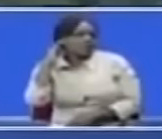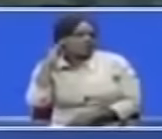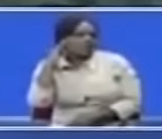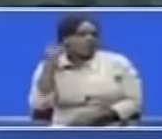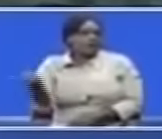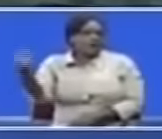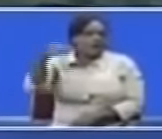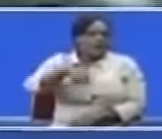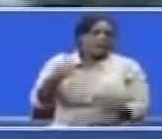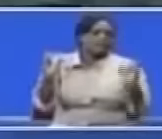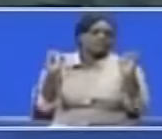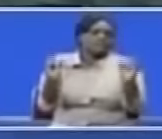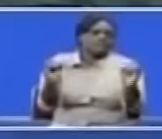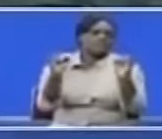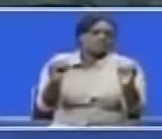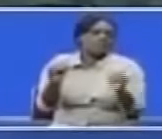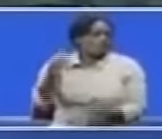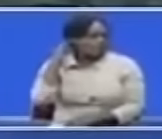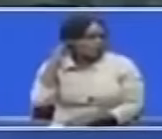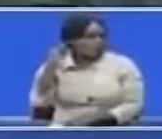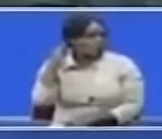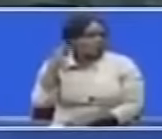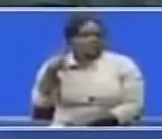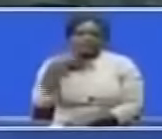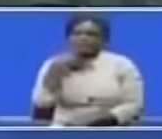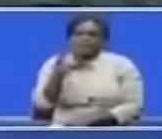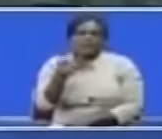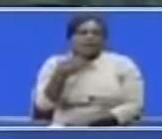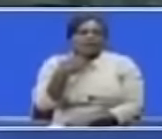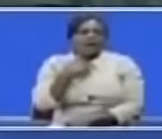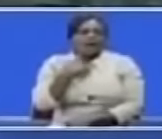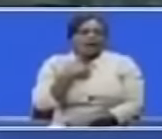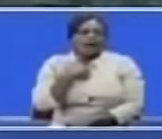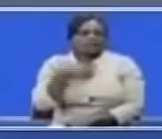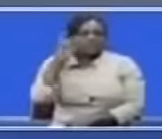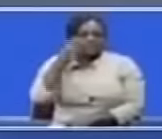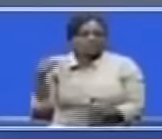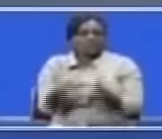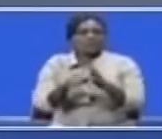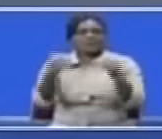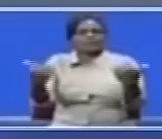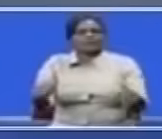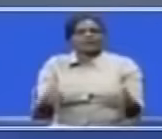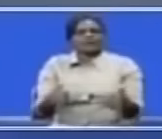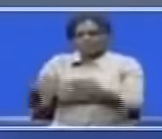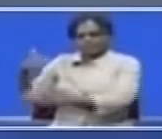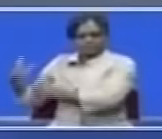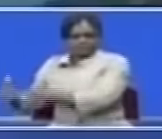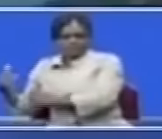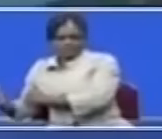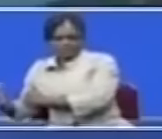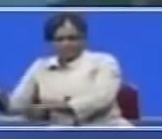hawa kuchukua chukumu ya kuja kuangalia, walikuwa wanapigiwa simu na wanasema hawajaona jambo lolote ambalo limefanyika. Katika wilaya jirani ya